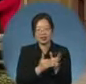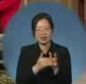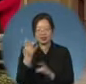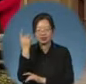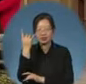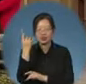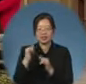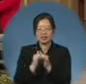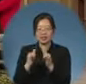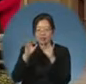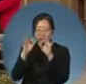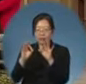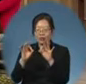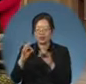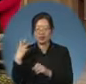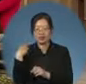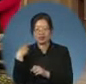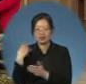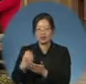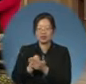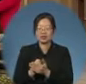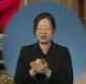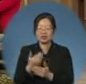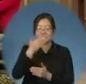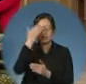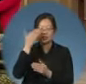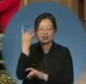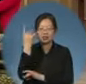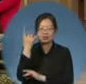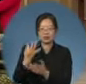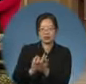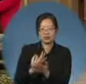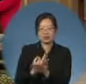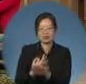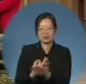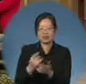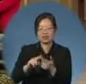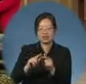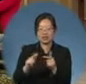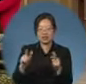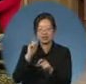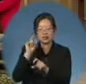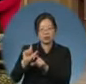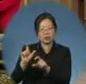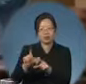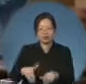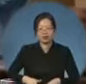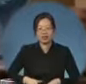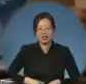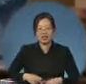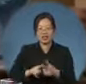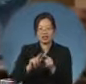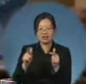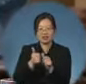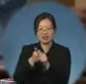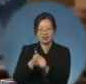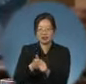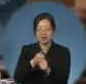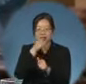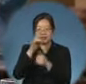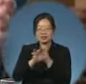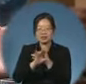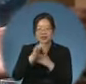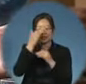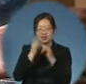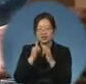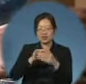기성세대들은 의 무라도 어 청년 기본소득 이런거 고민해야 하고 그런 것들이 좀 뒷받침이 되면 그